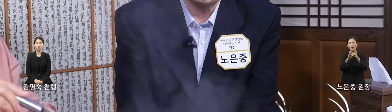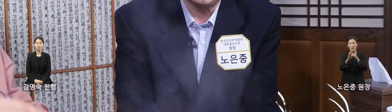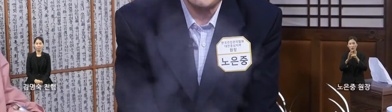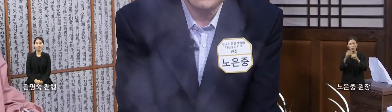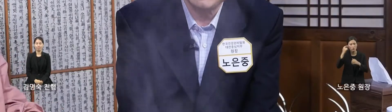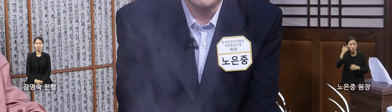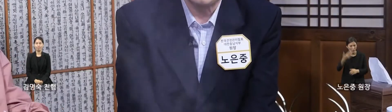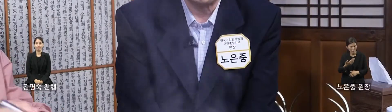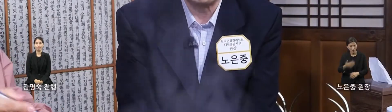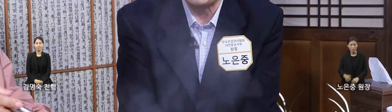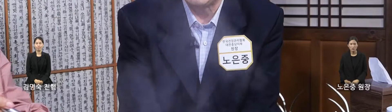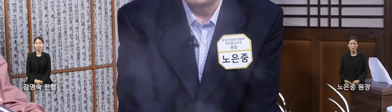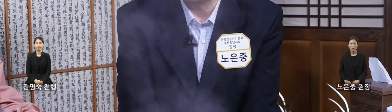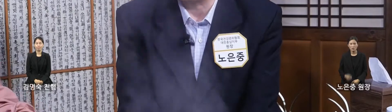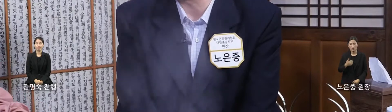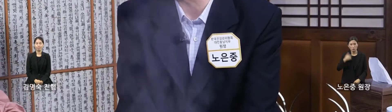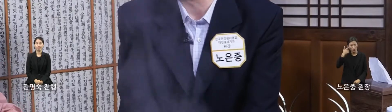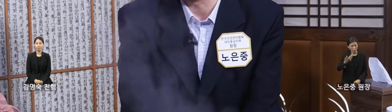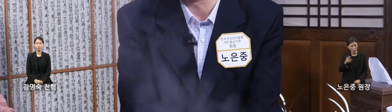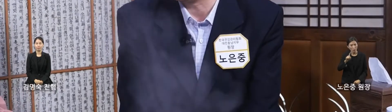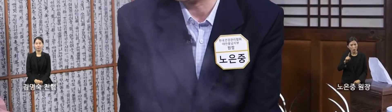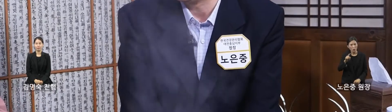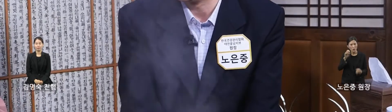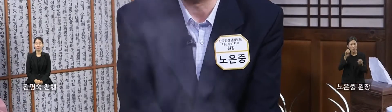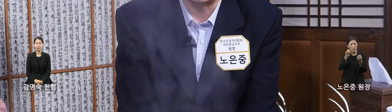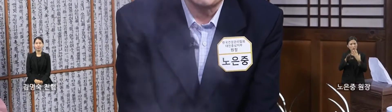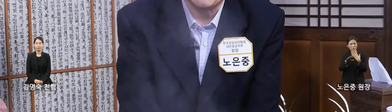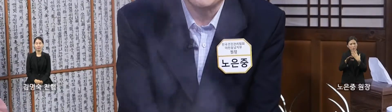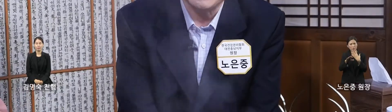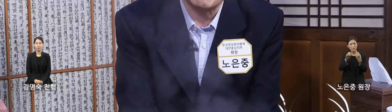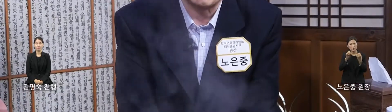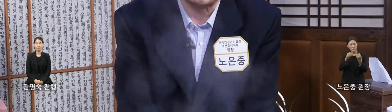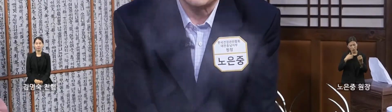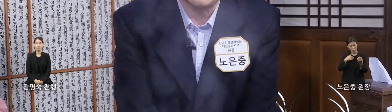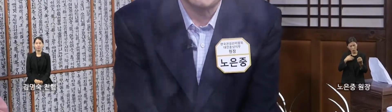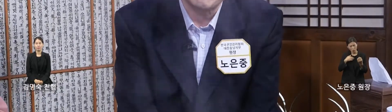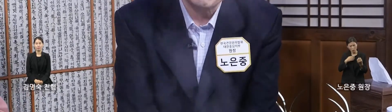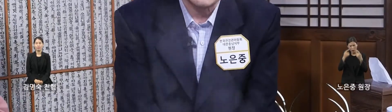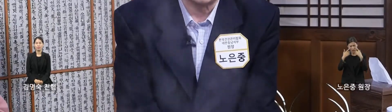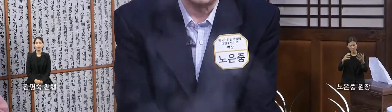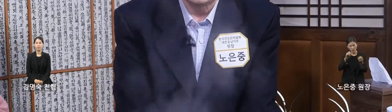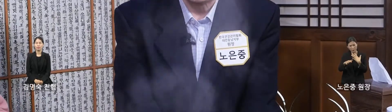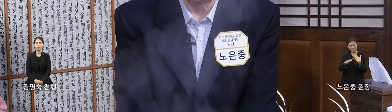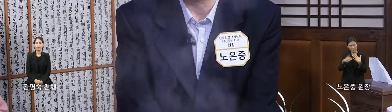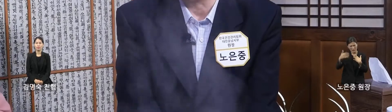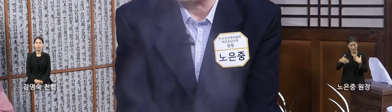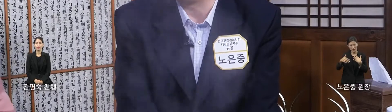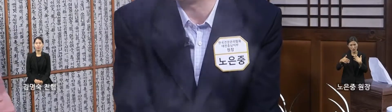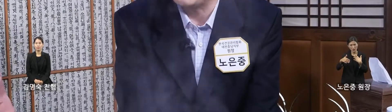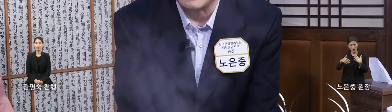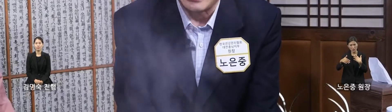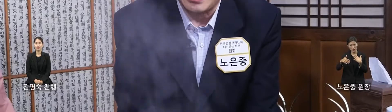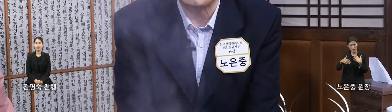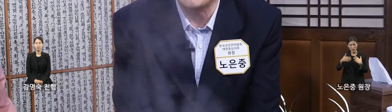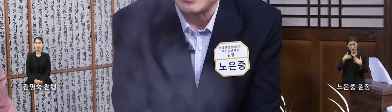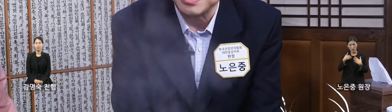그런 부분들을 하면서 저는 솔직히 답을 얻지 못했습니다. 거기에서 명확한 답을 얻지 못해가지고 기존에 알고